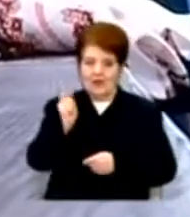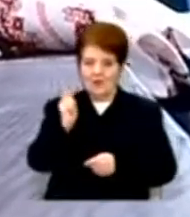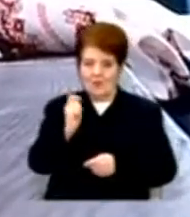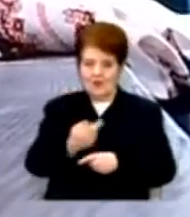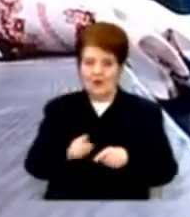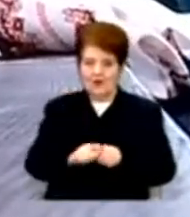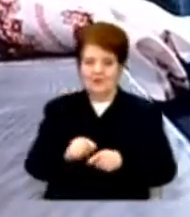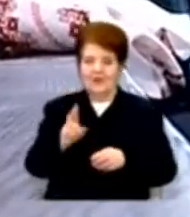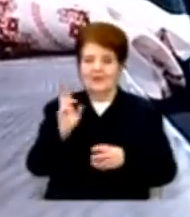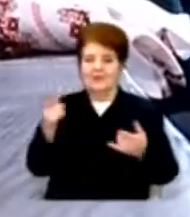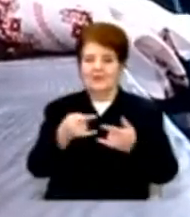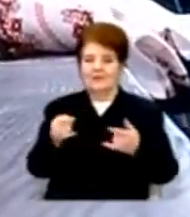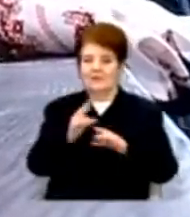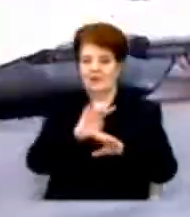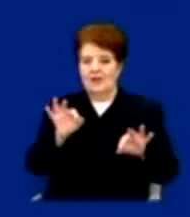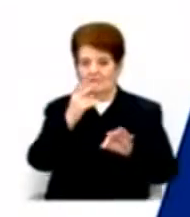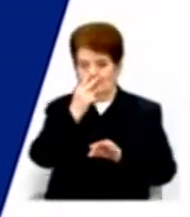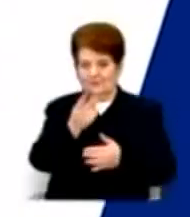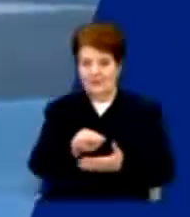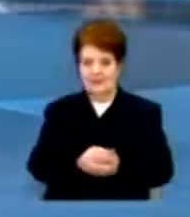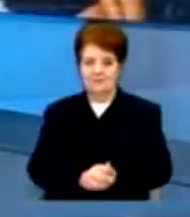imediat în telejurnal.